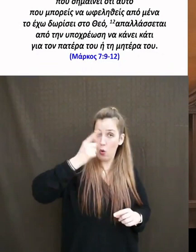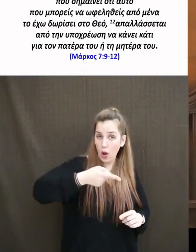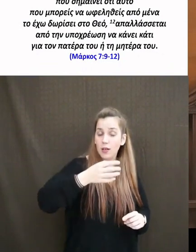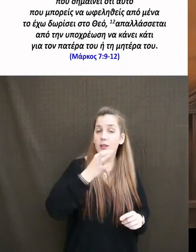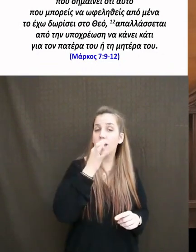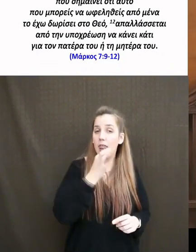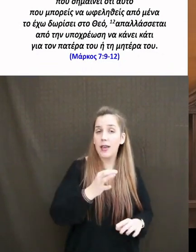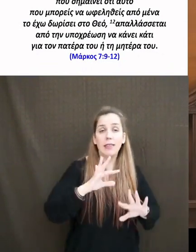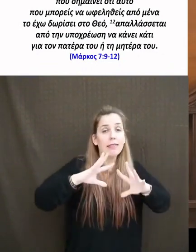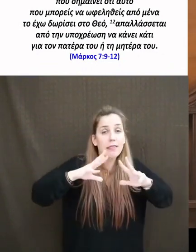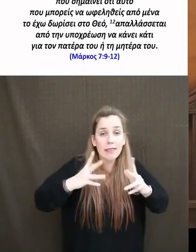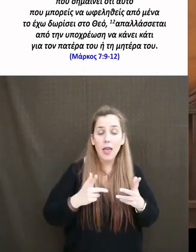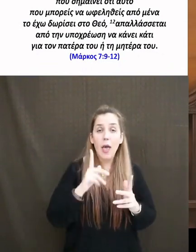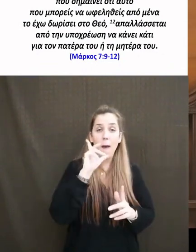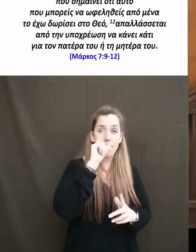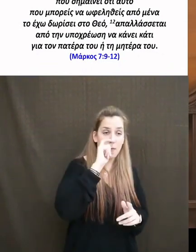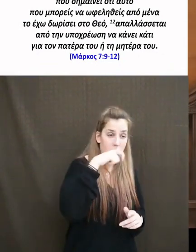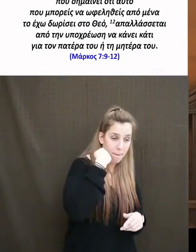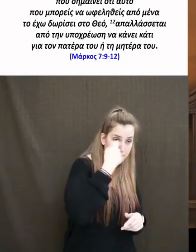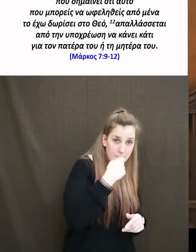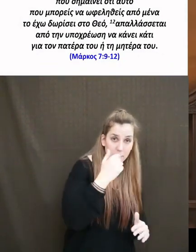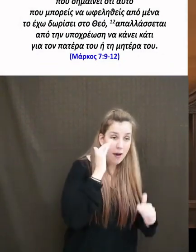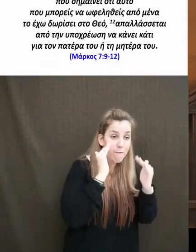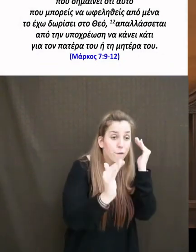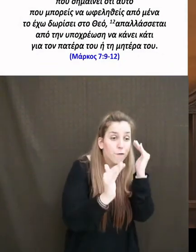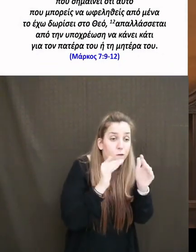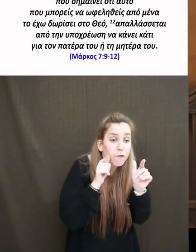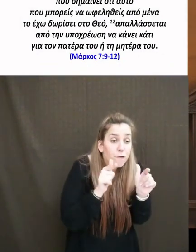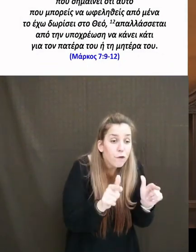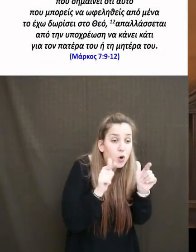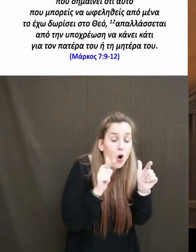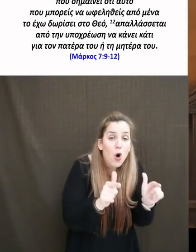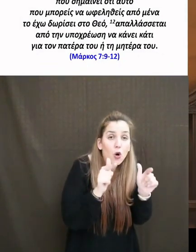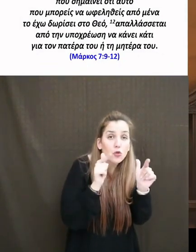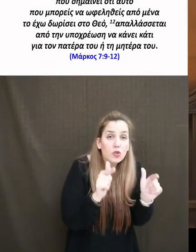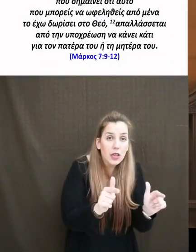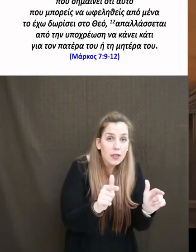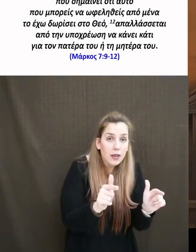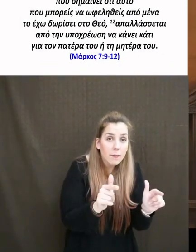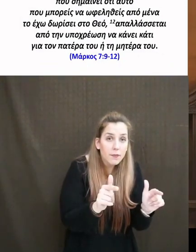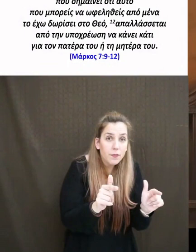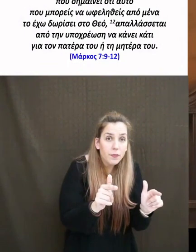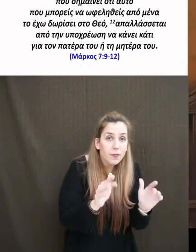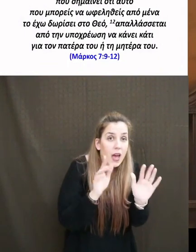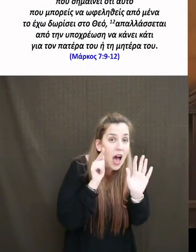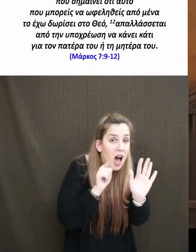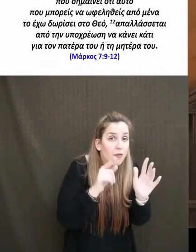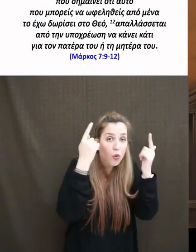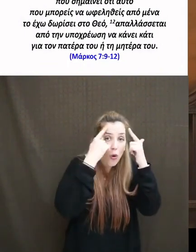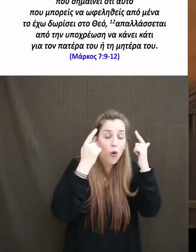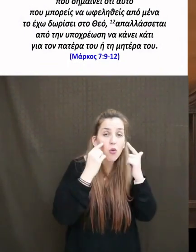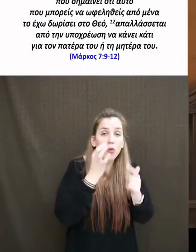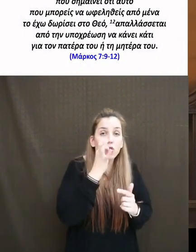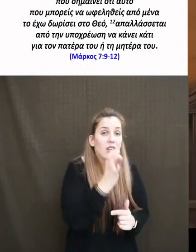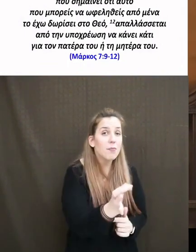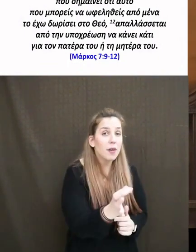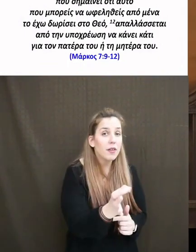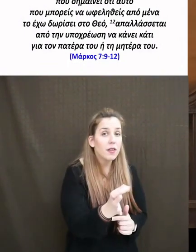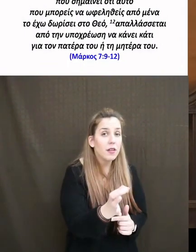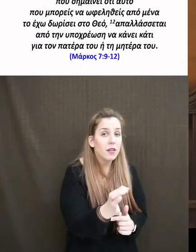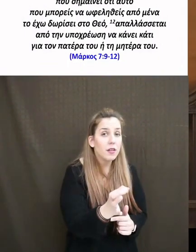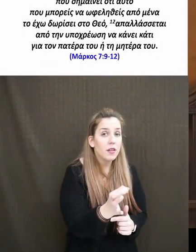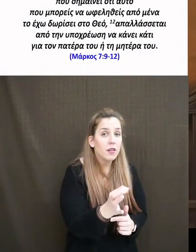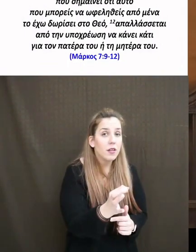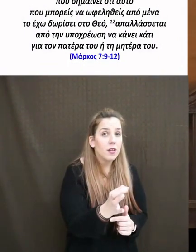φροντίζουν τους γονείς τους, εάν αυτά τα χρήματα τα δώσουν στο Θεό. Αυτό ξέρετε τι είναι?